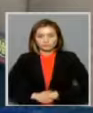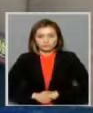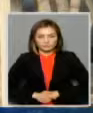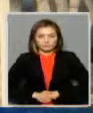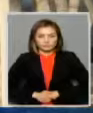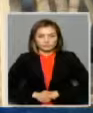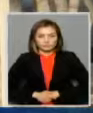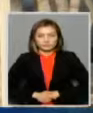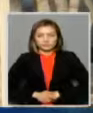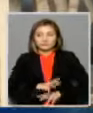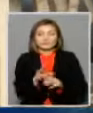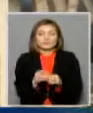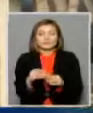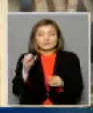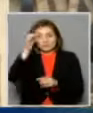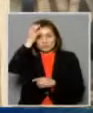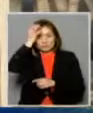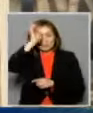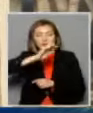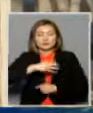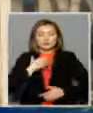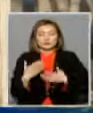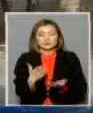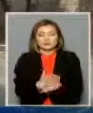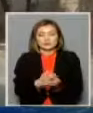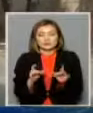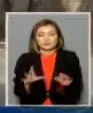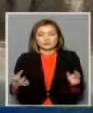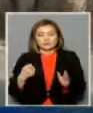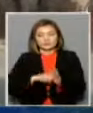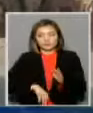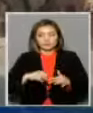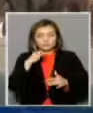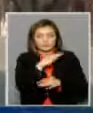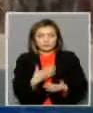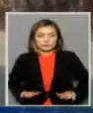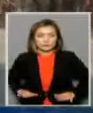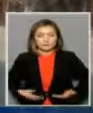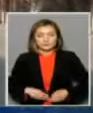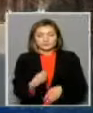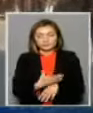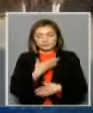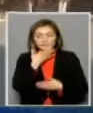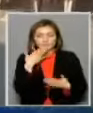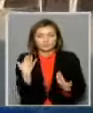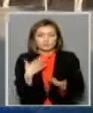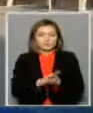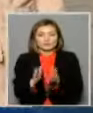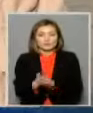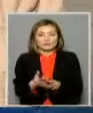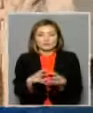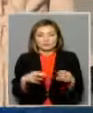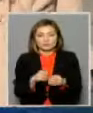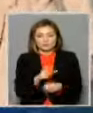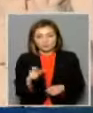помощь. Социологи и ученые бьют тревогу. По их словам, к суициду приводят жизненные ценности и социальное положение в